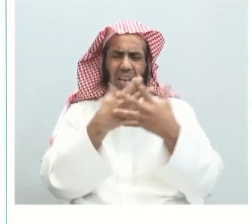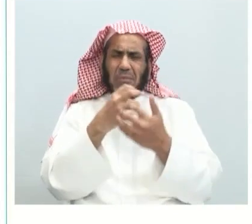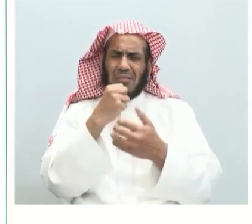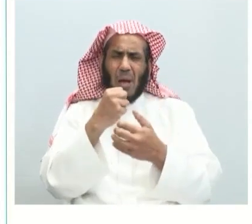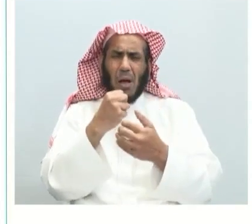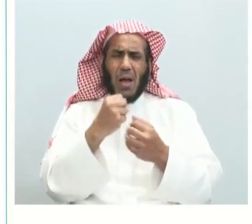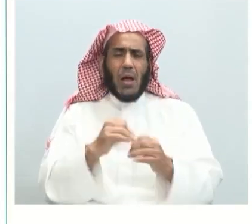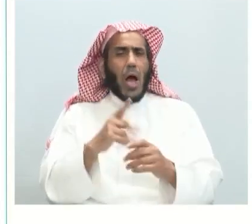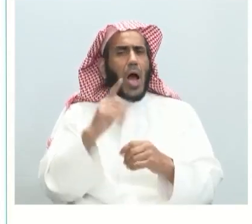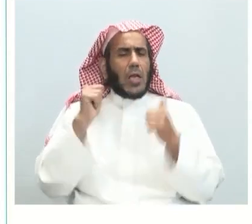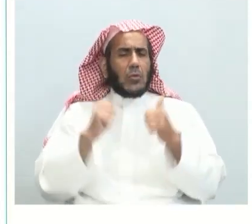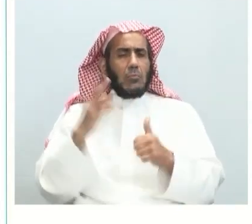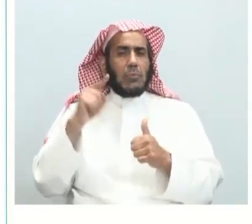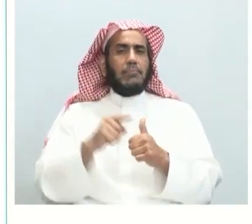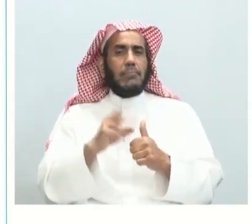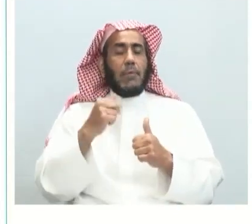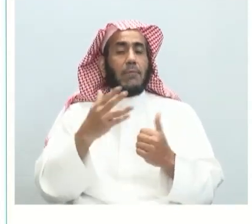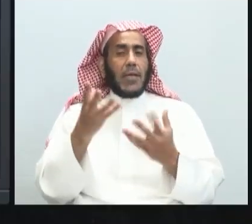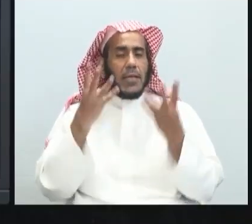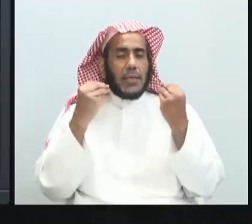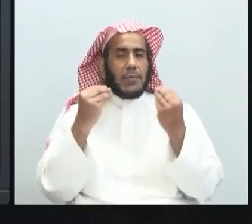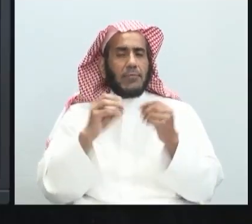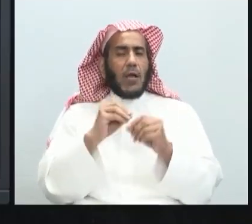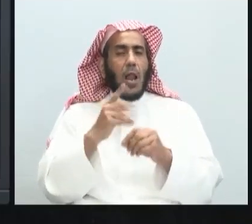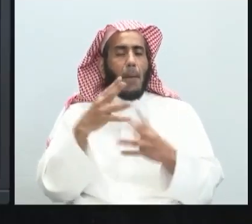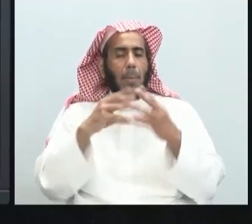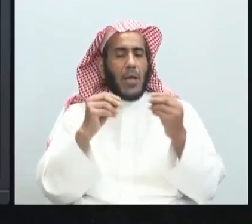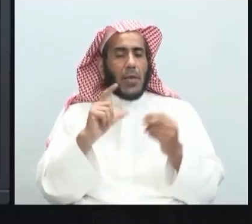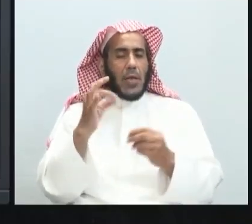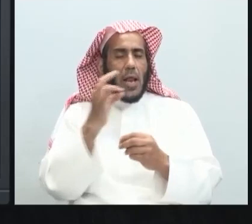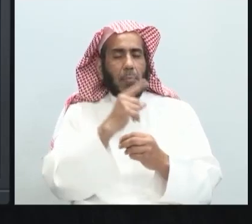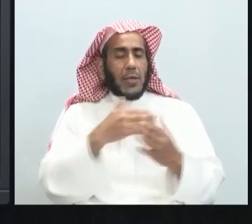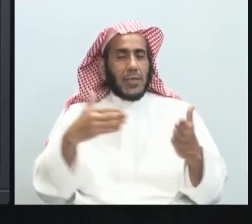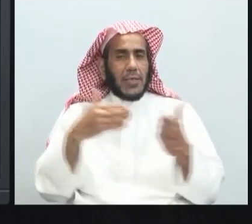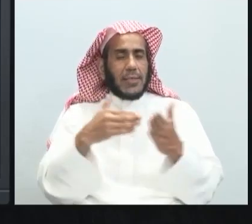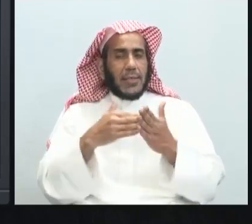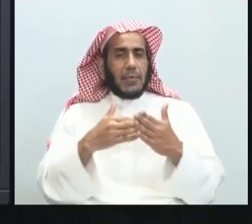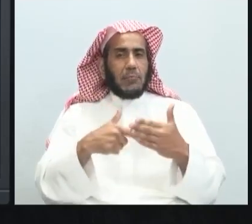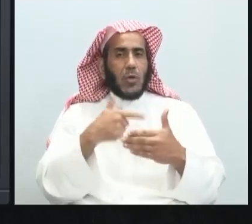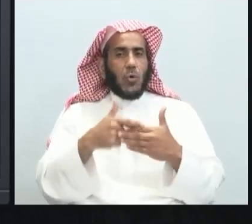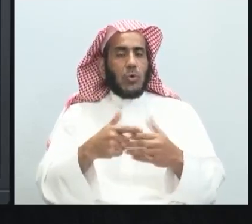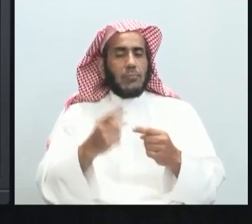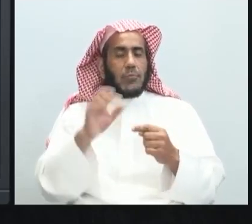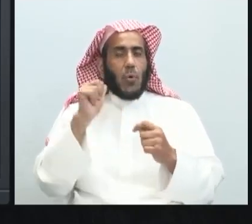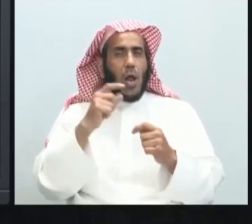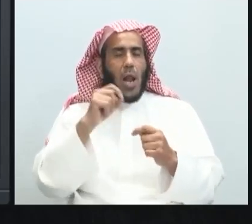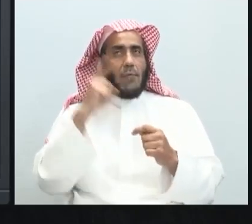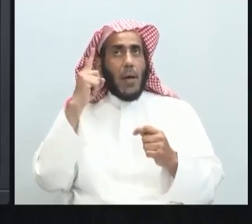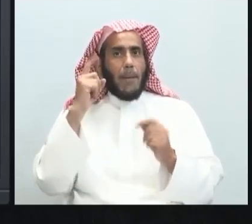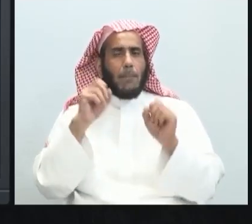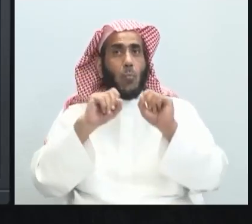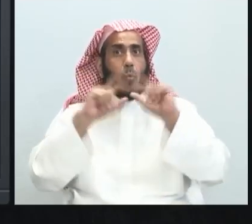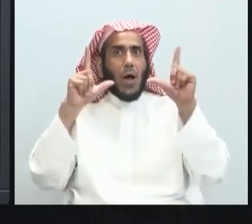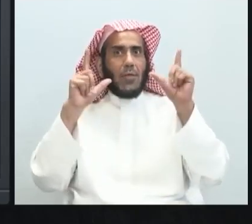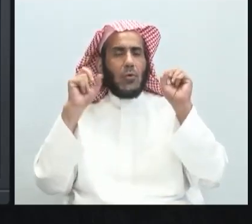على الطلاب والطالبات فيتعرف على معاني الكلمات حتى يكون عنده الفهم ثاقب باذن